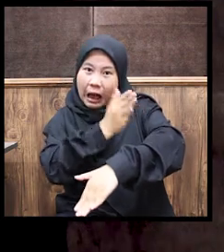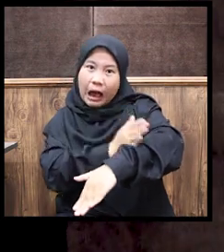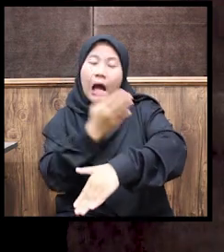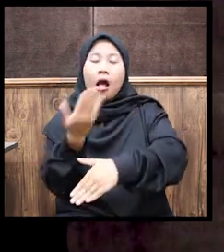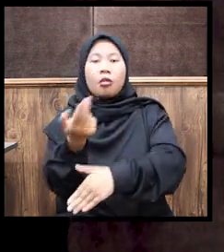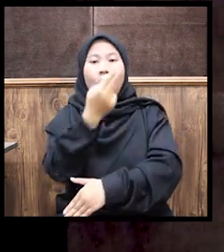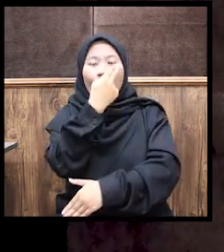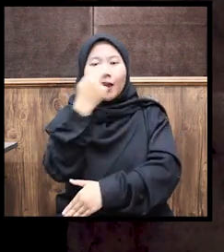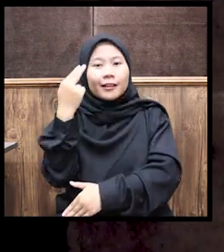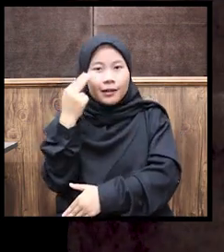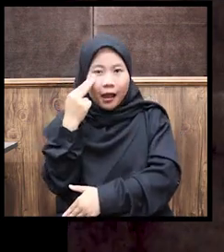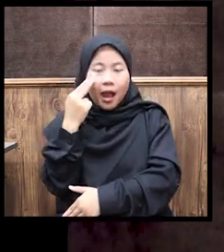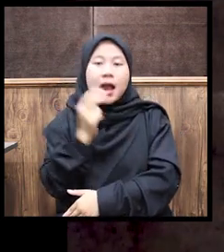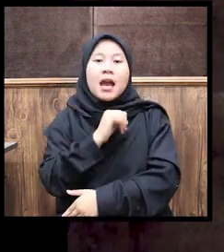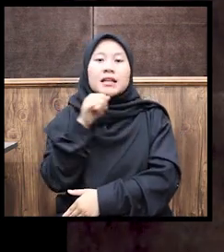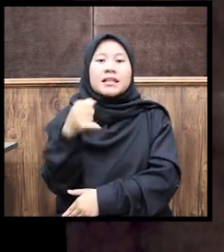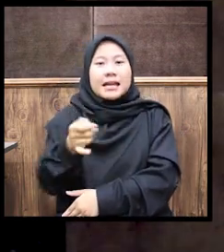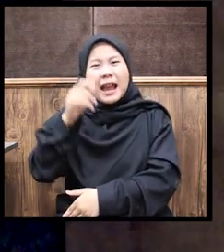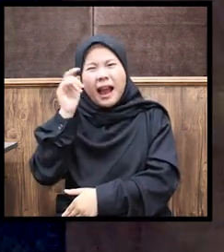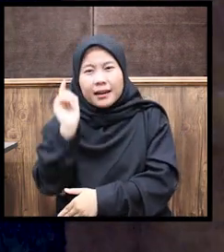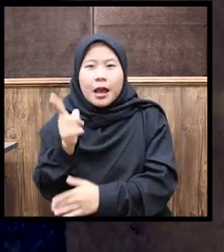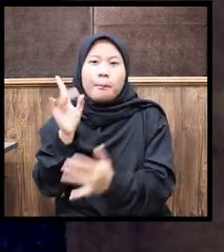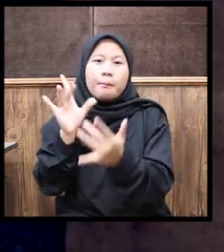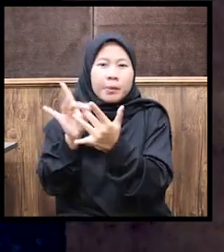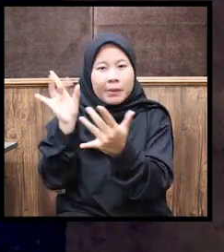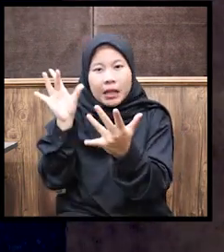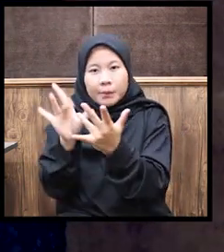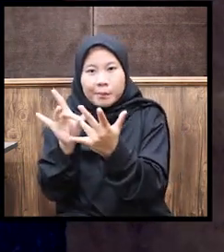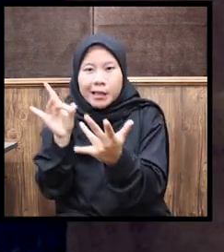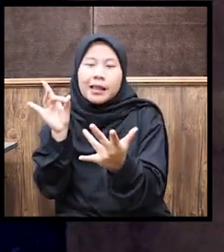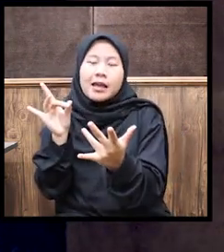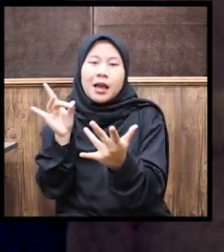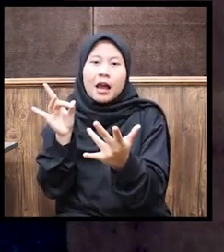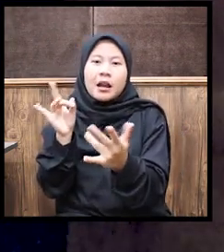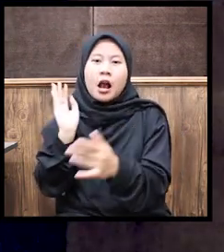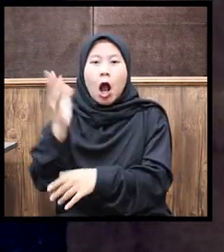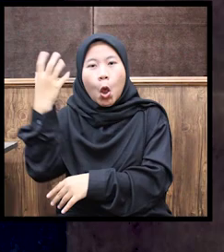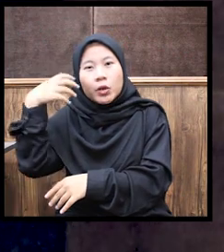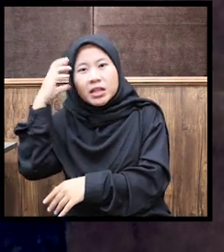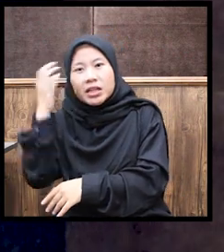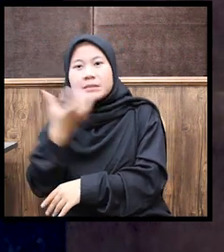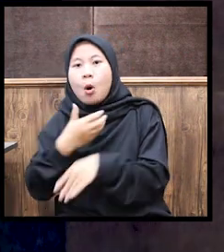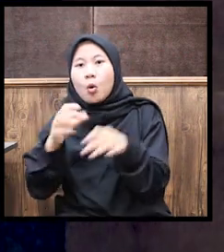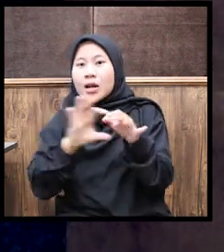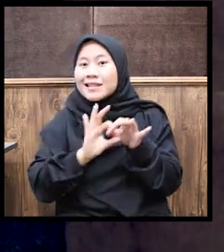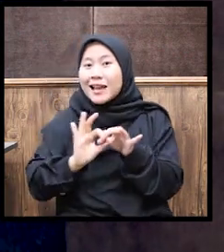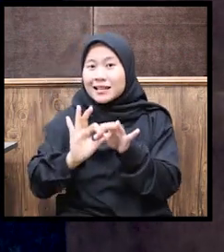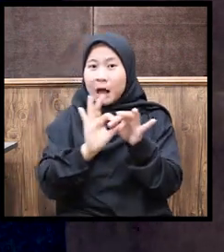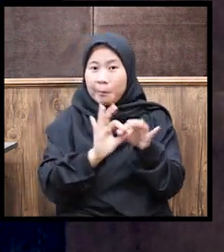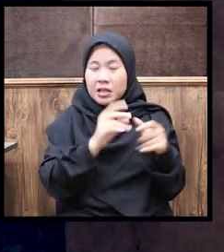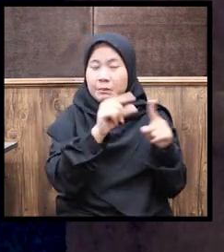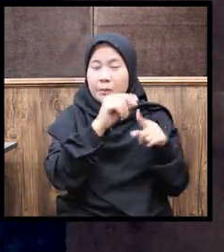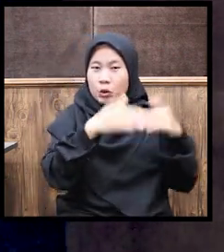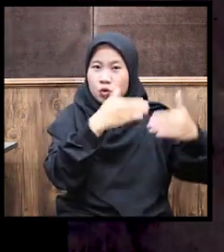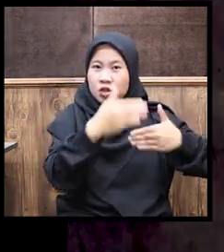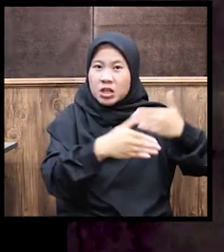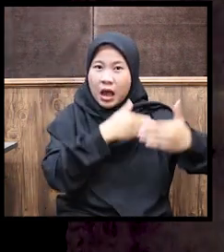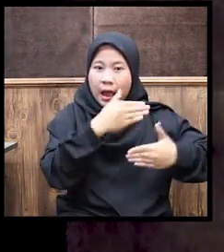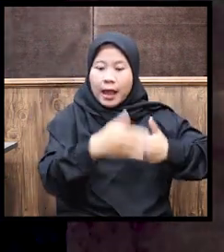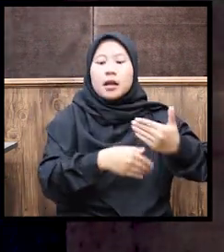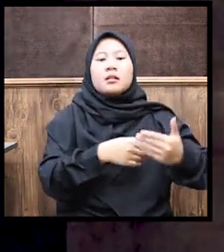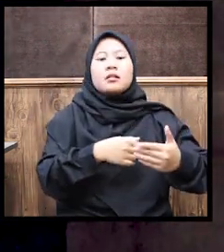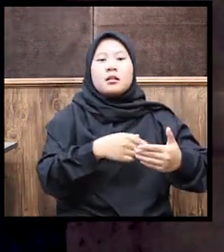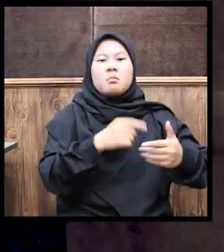seperti itu jadi memang ada pemilihan sendiri ketika dari dinas mau kerja sama dengan perusahaan memang dari perusahaan juga